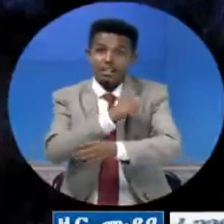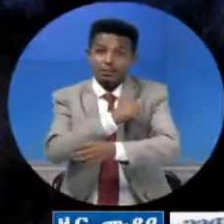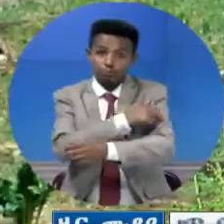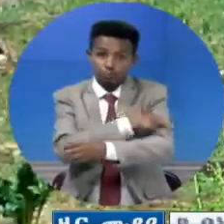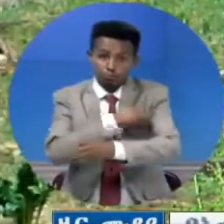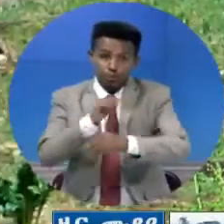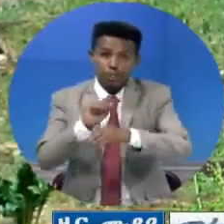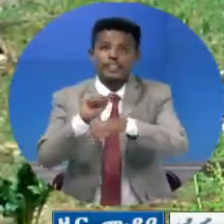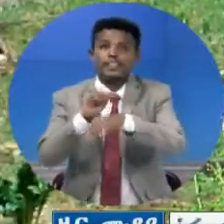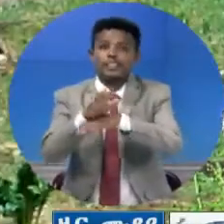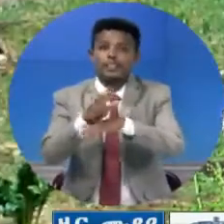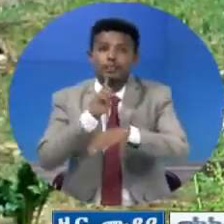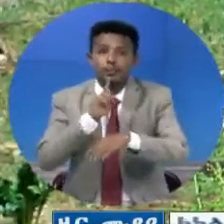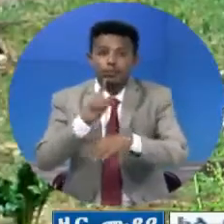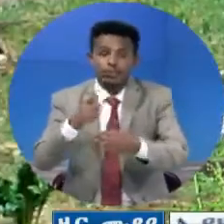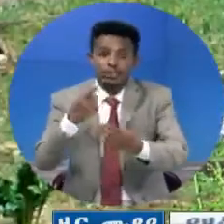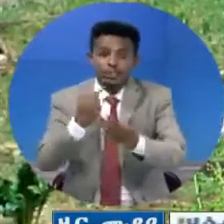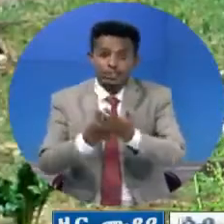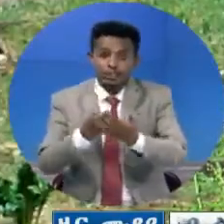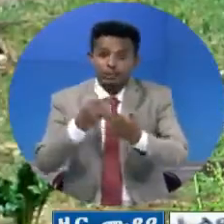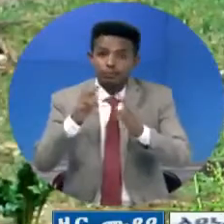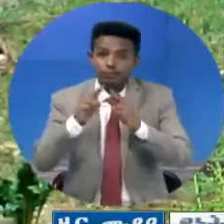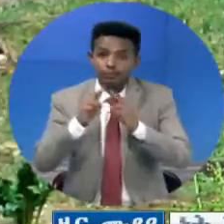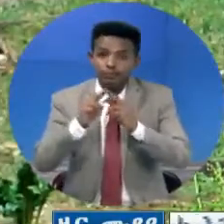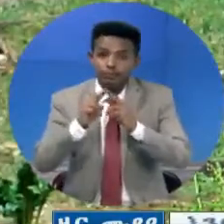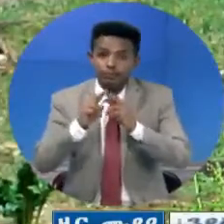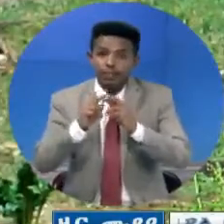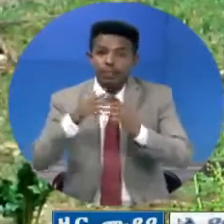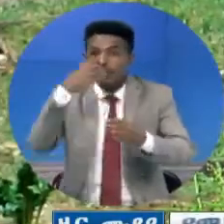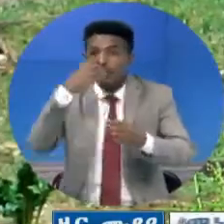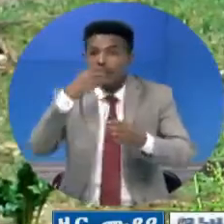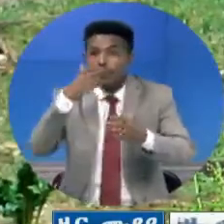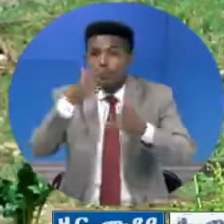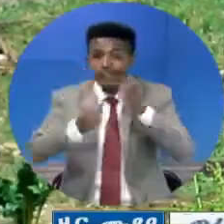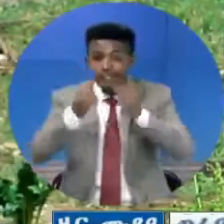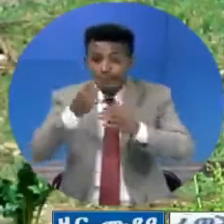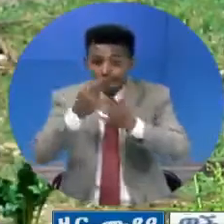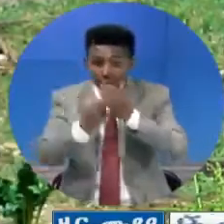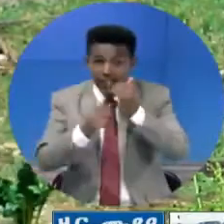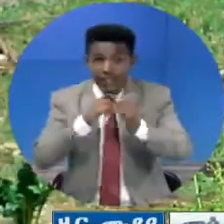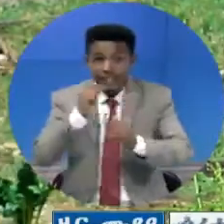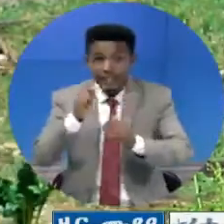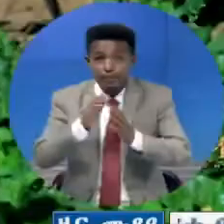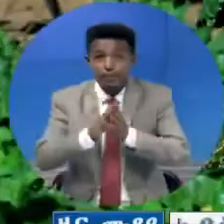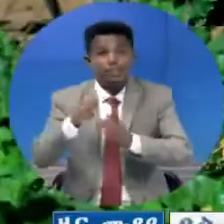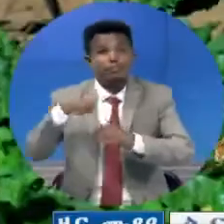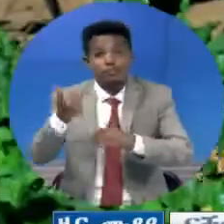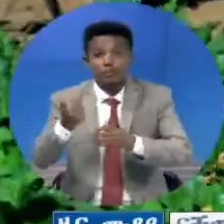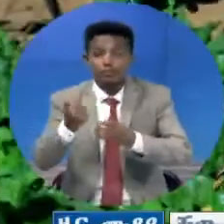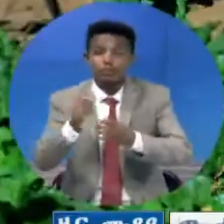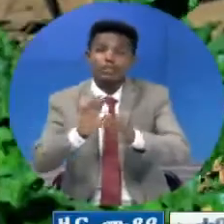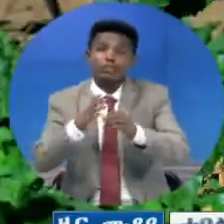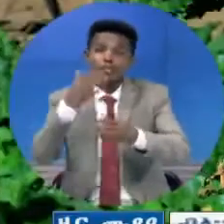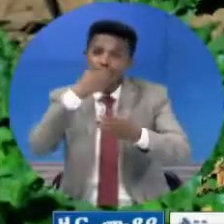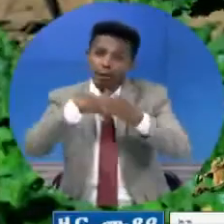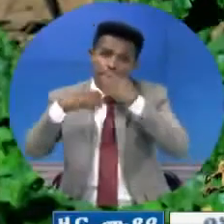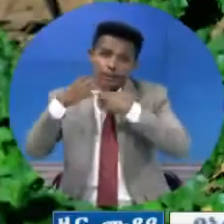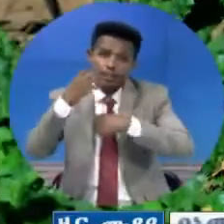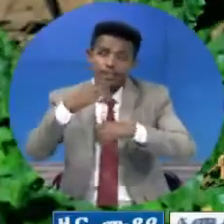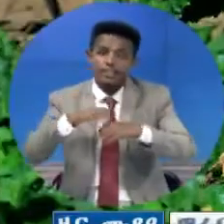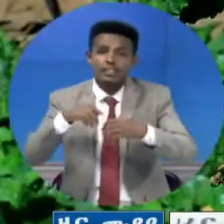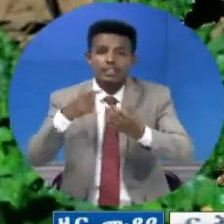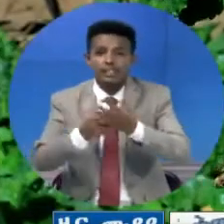ነው። ካወለዱ በጣም ለሽልሚ ያሞቃል። ለወተት ብቻ አይደለም ሰውነታቸውን ገንብቶ ለሽልሚ ያሞቃል። ያው እኔ እንግዲህ እኔ